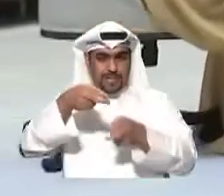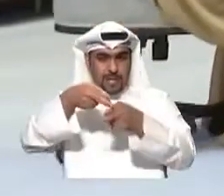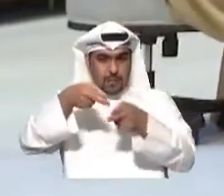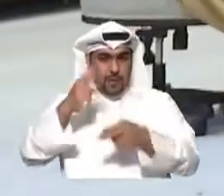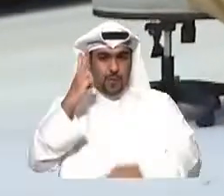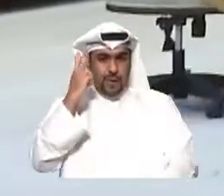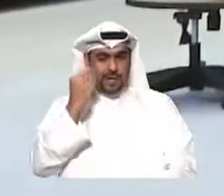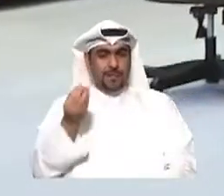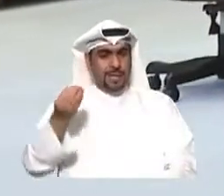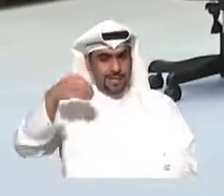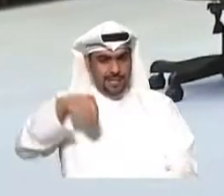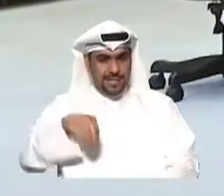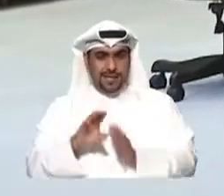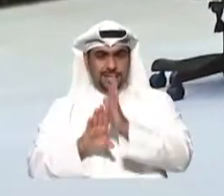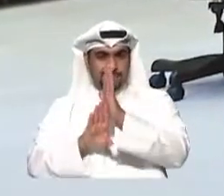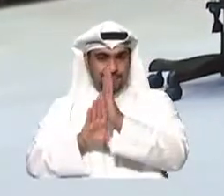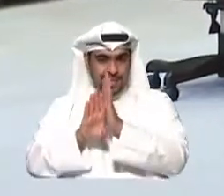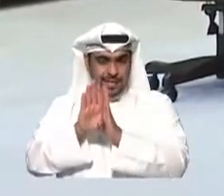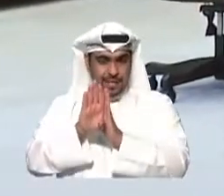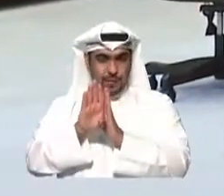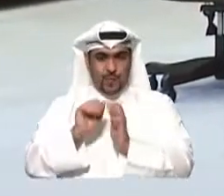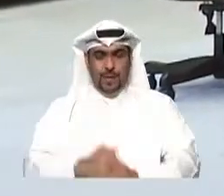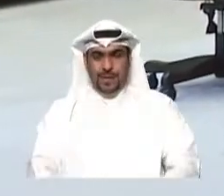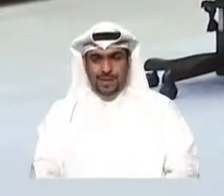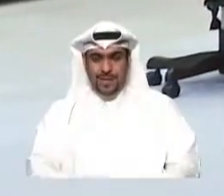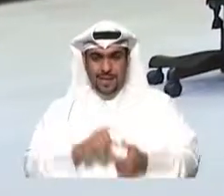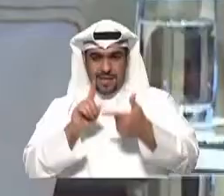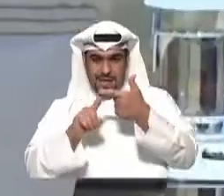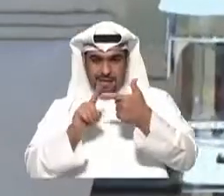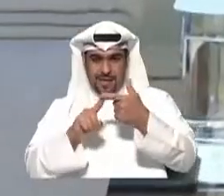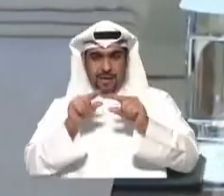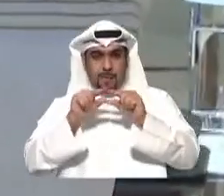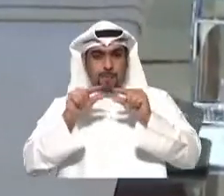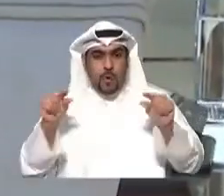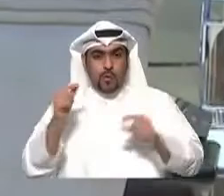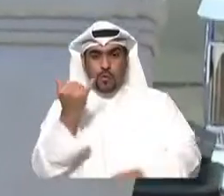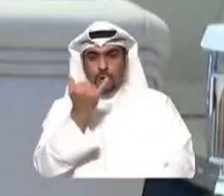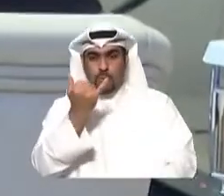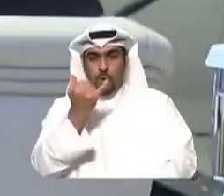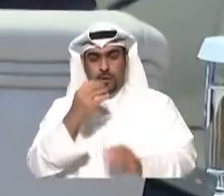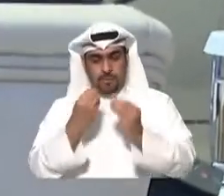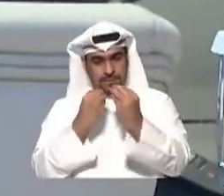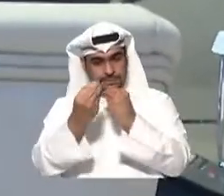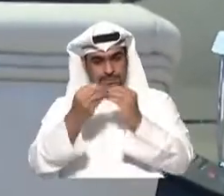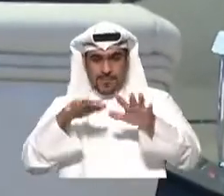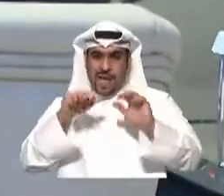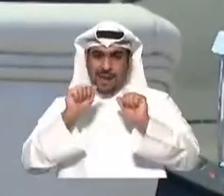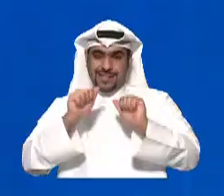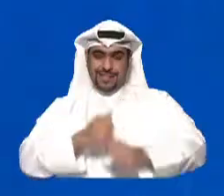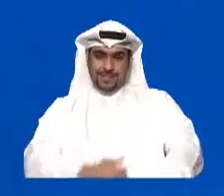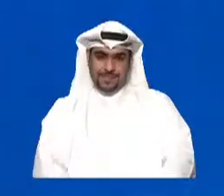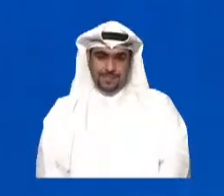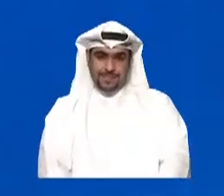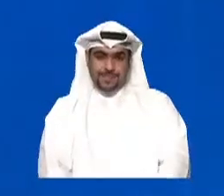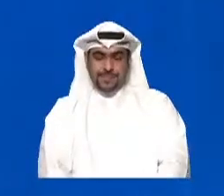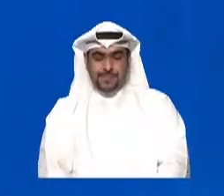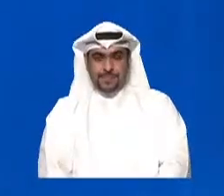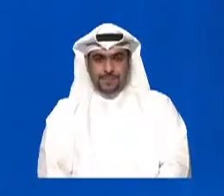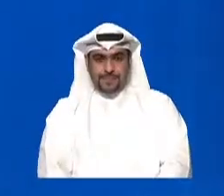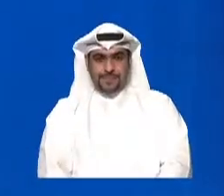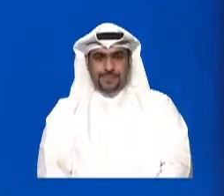في مختلف المجالات إضافة إلى بحث عدد من القضايا محل الاهتمام المشترك.